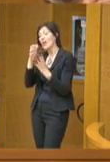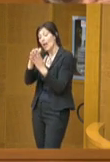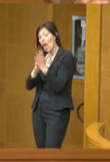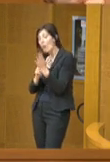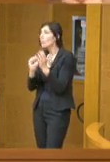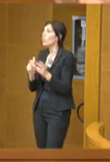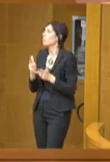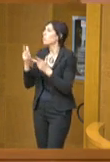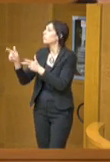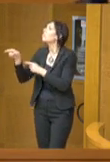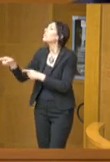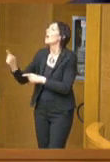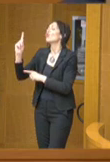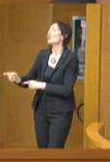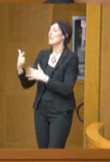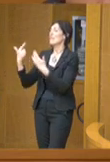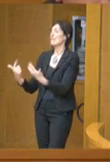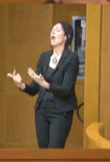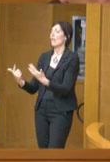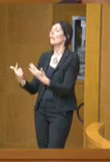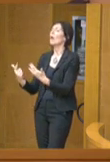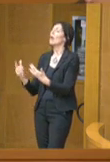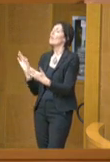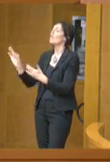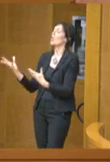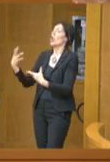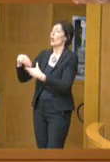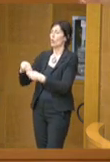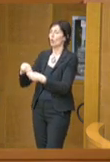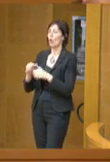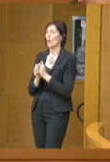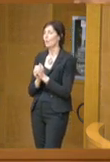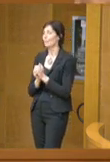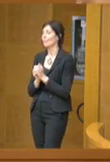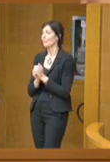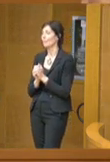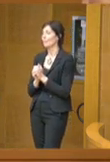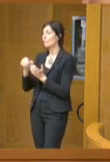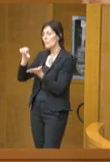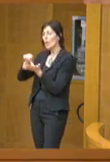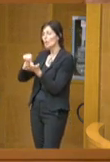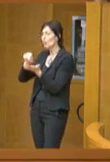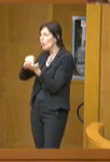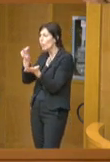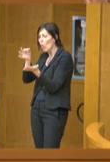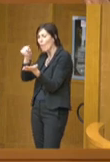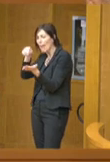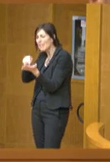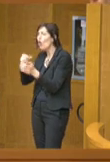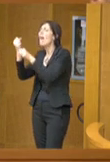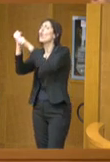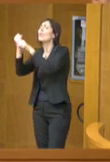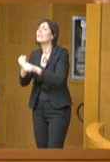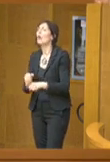G7, diciamo, riferito all'inclusione. Un centro in particolare, la Fondazione